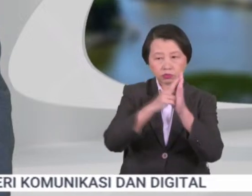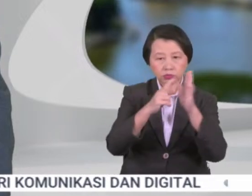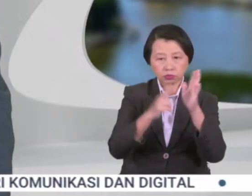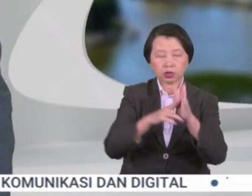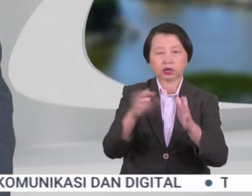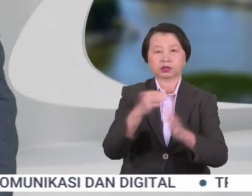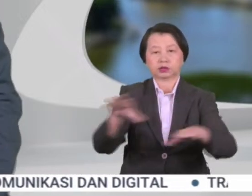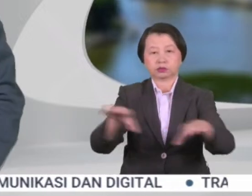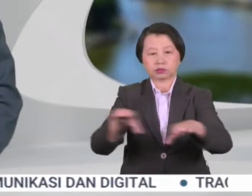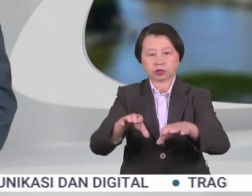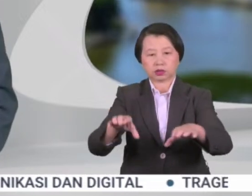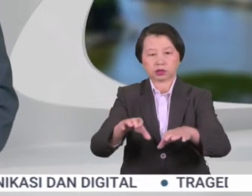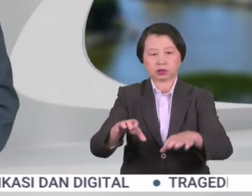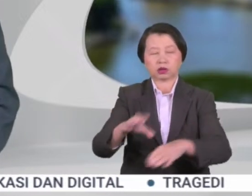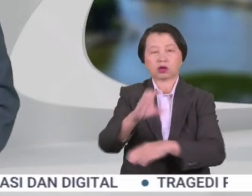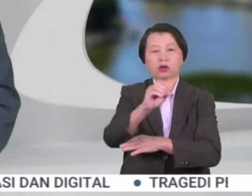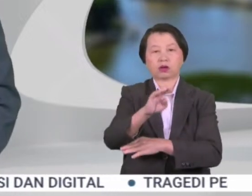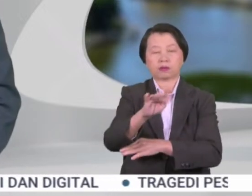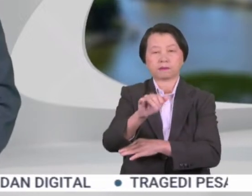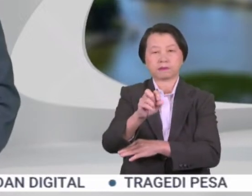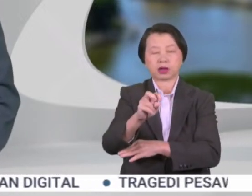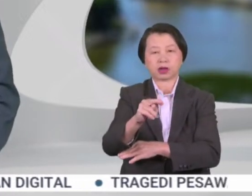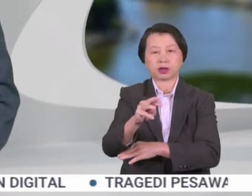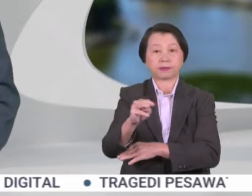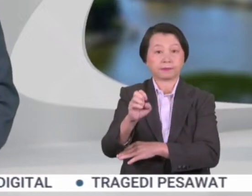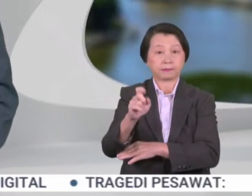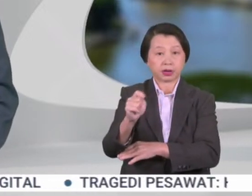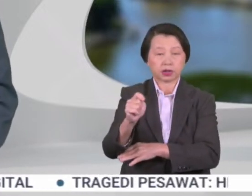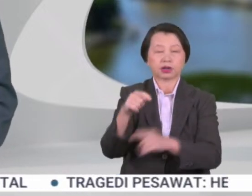dan pelaksanaan ombatsmen di